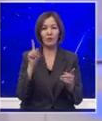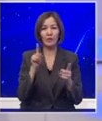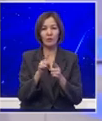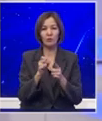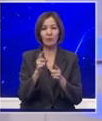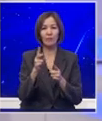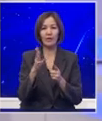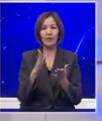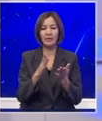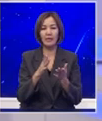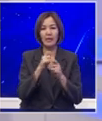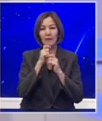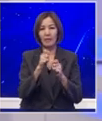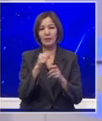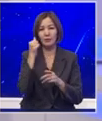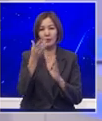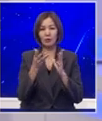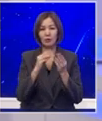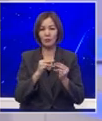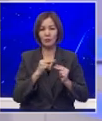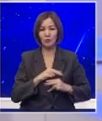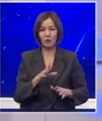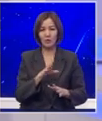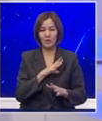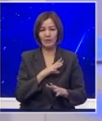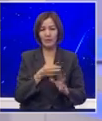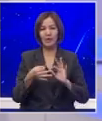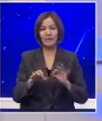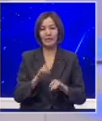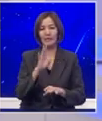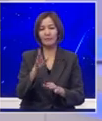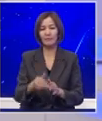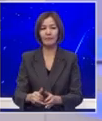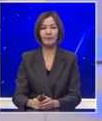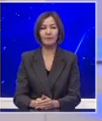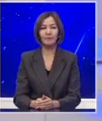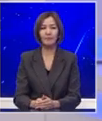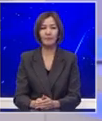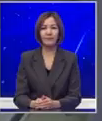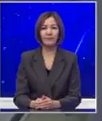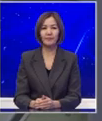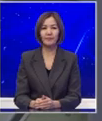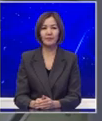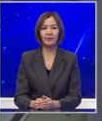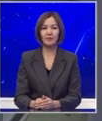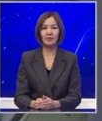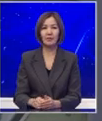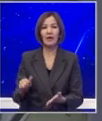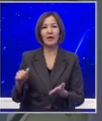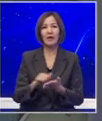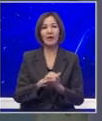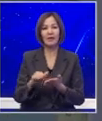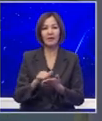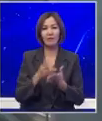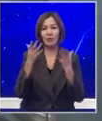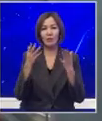Басқосуда бірқатар сала мамандары марапатталып, жылдық жұмыс қорытындыланды. Тақырыпты тілшіміз толықтырады. Архив күні